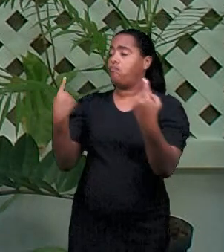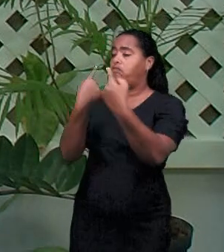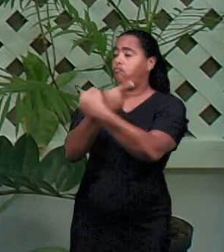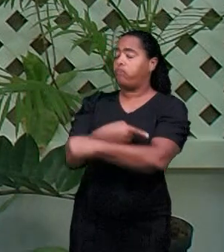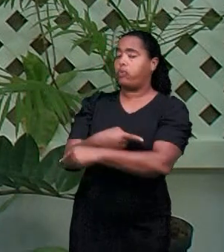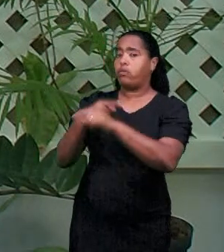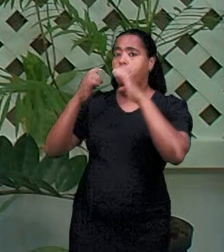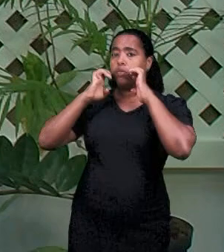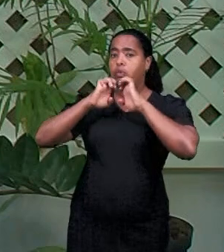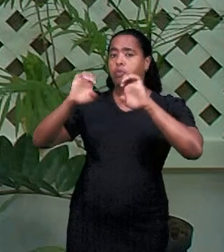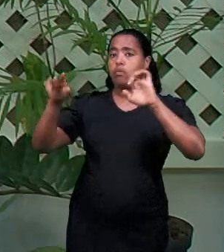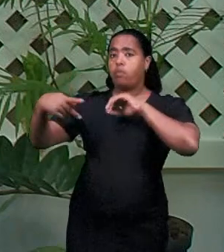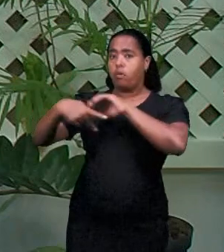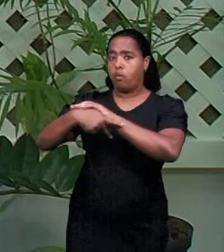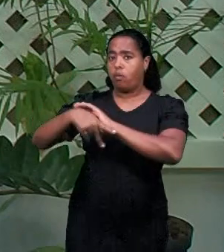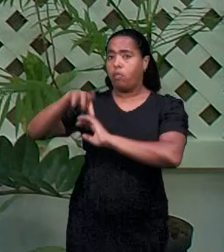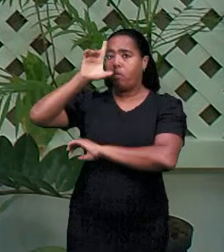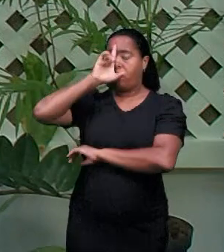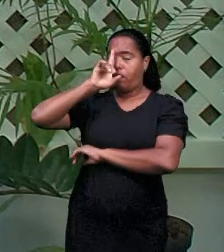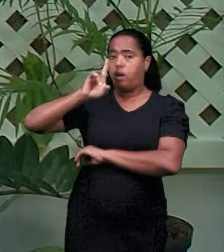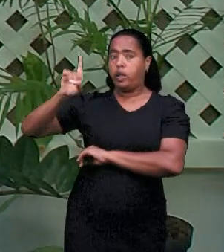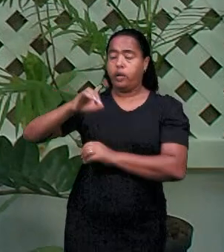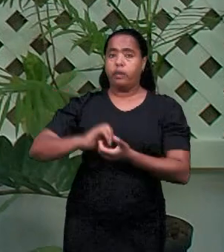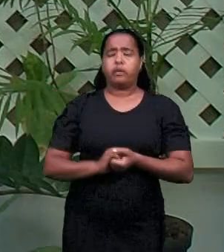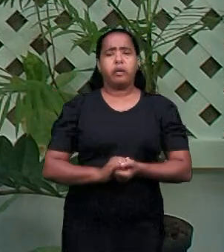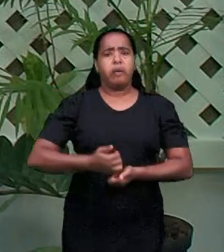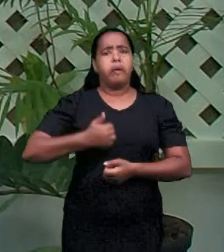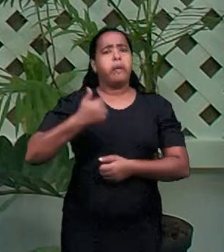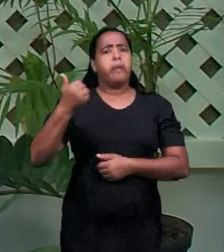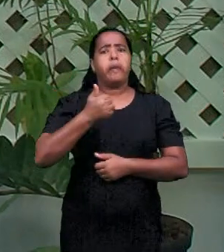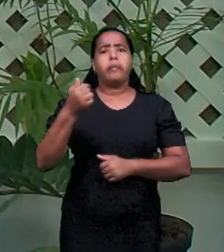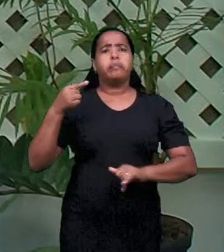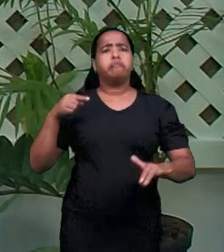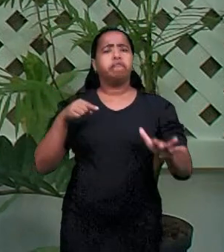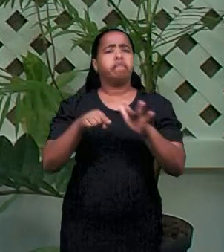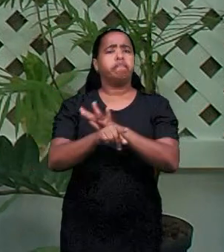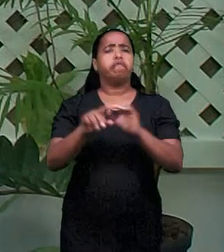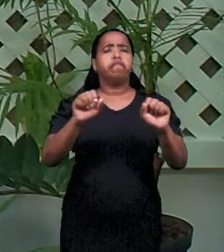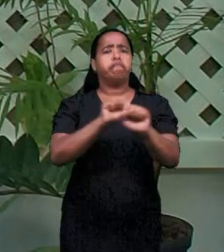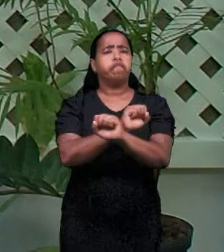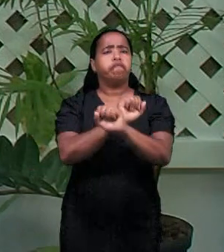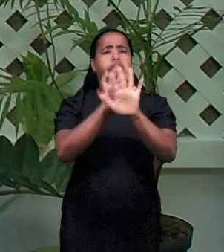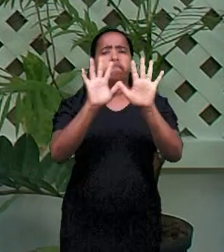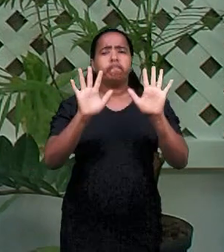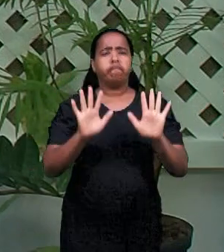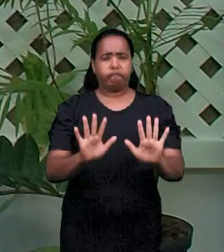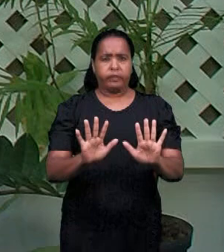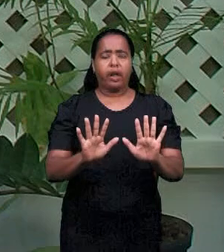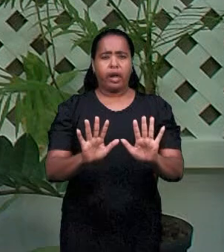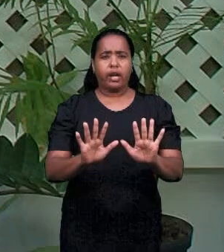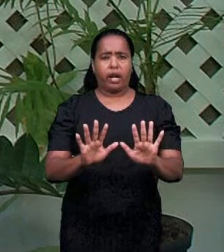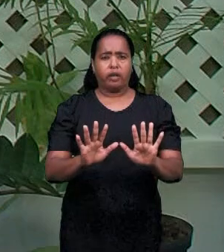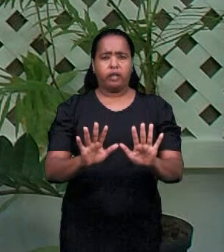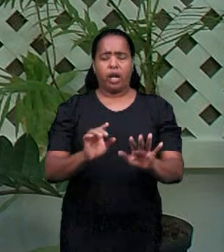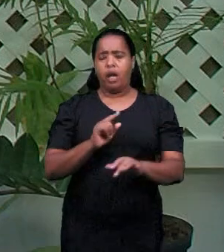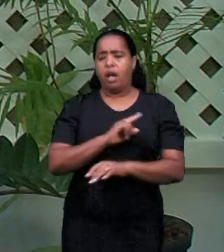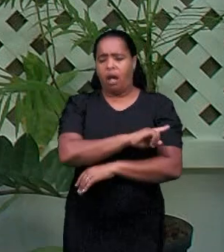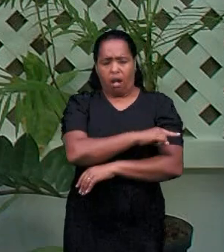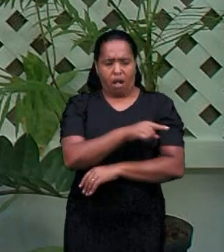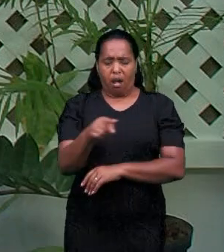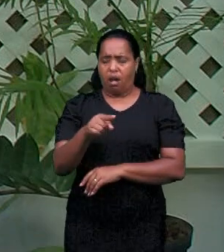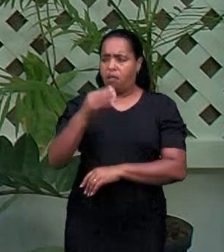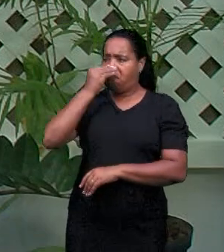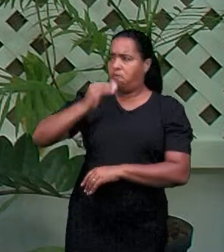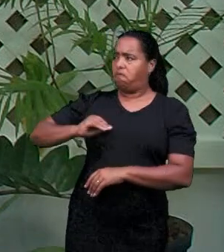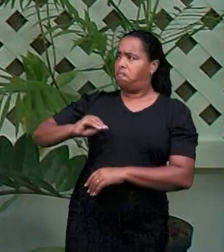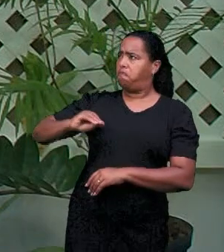nous avons la première réponse qui est très claire. Ils se sont mis contre leur propre appel. Non, je ne veux pas ça. Je veux